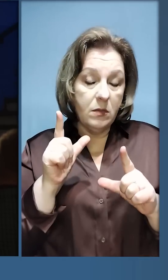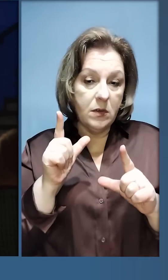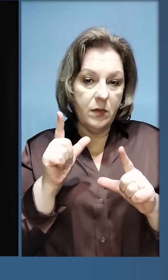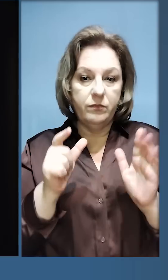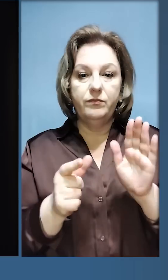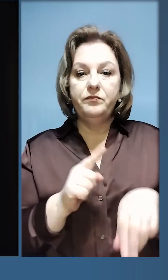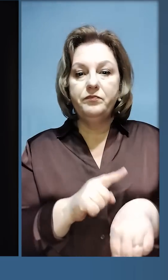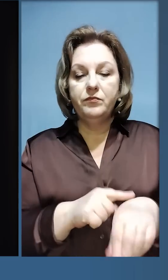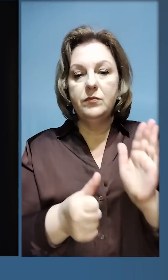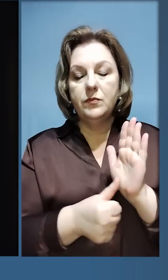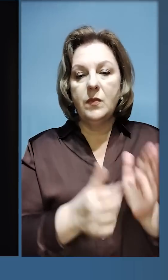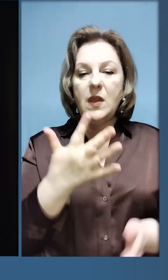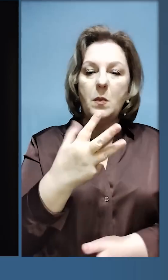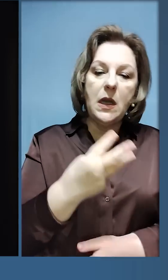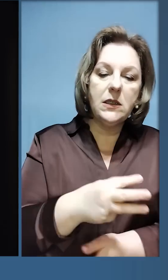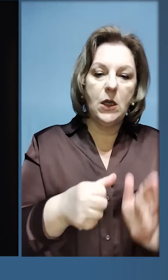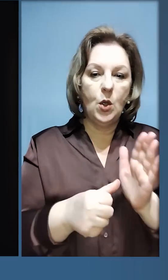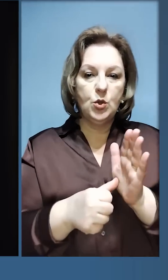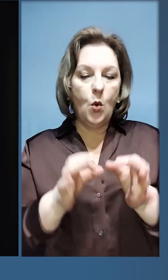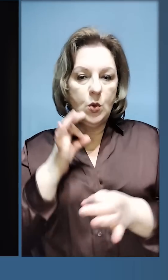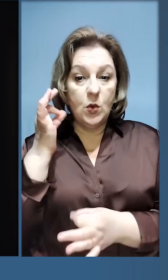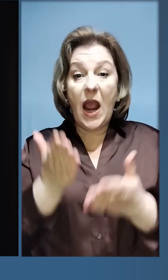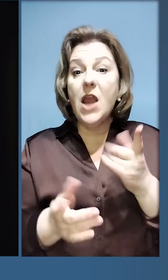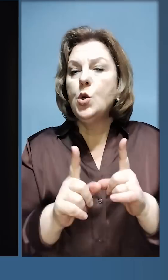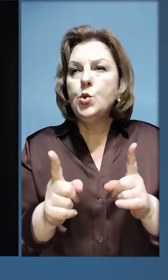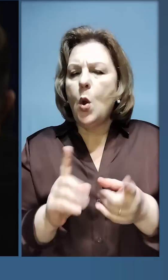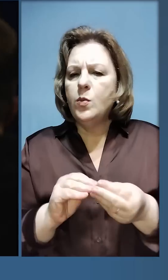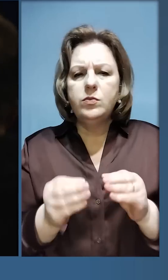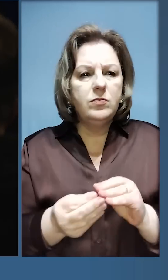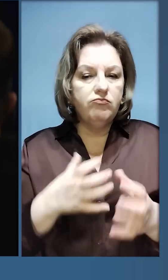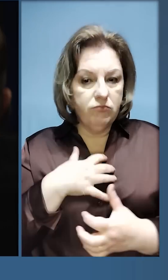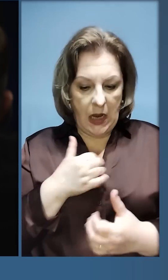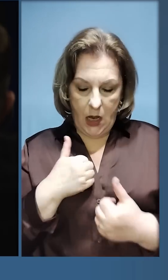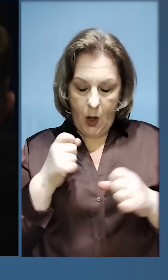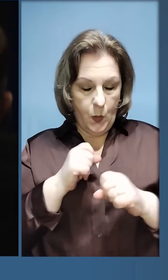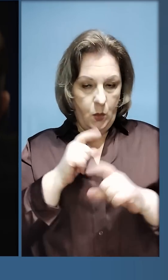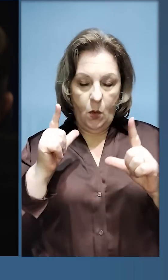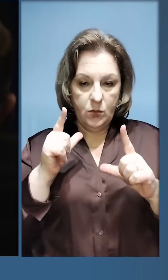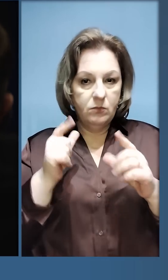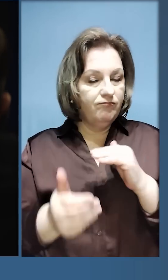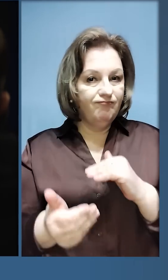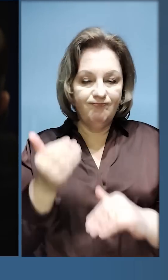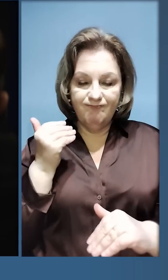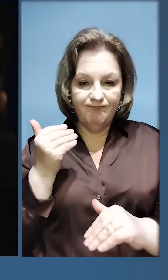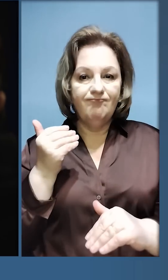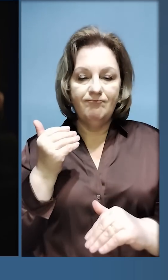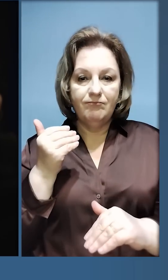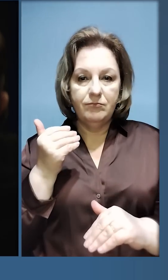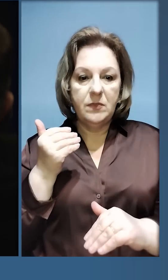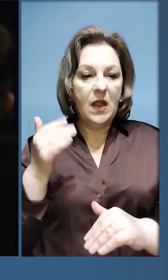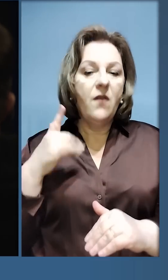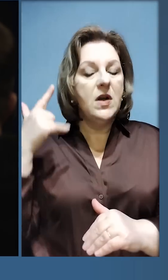Просинаюсь о 6, 5:30, 6 ранку. Якщо щось критичне, то я просинаюсь